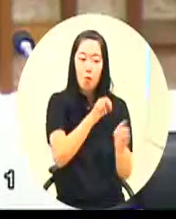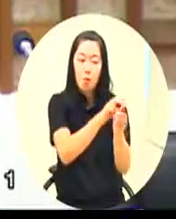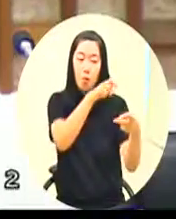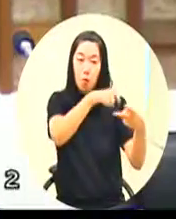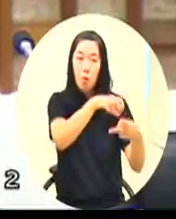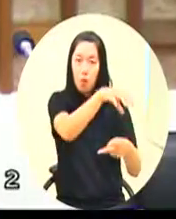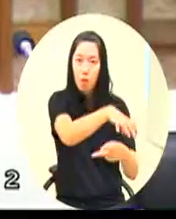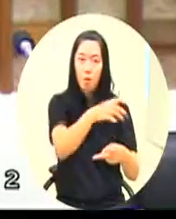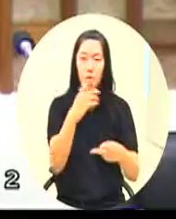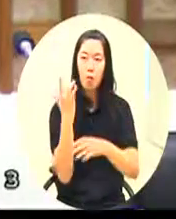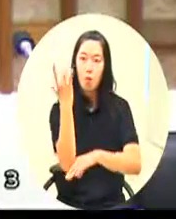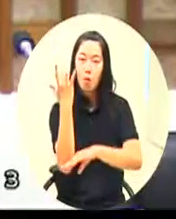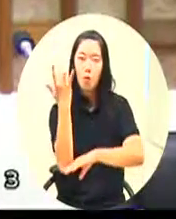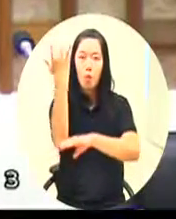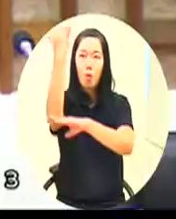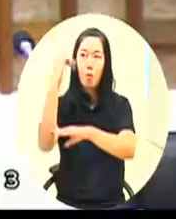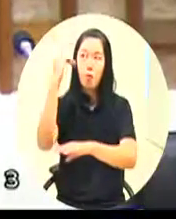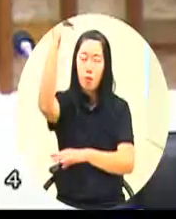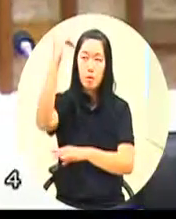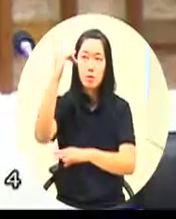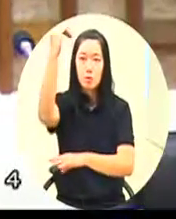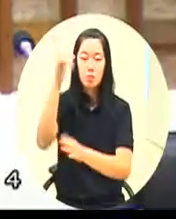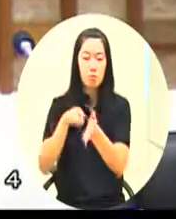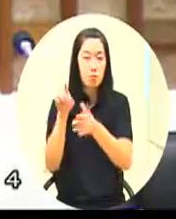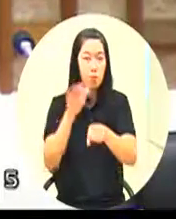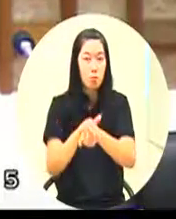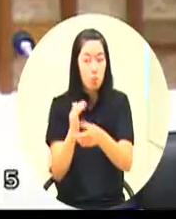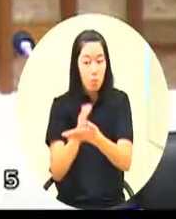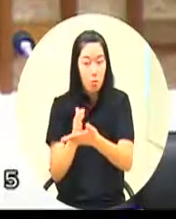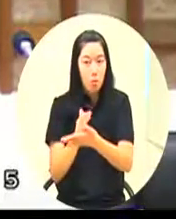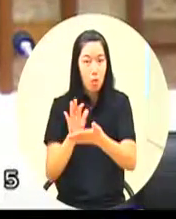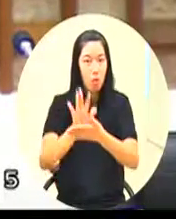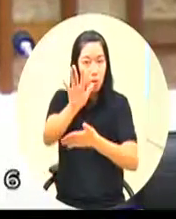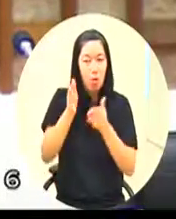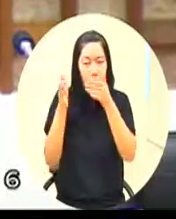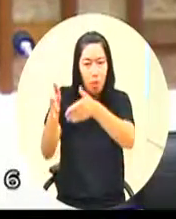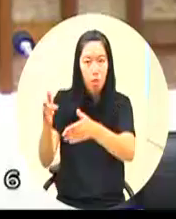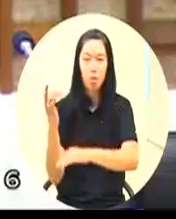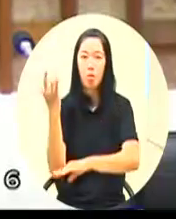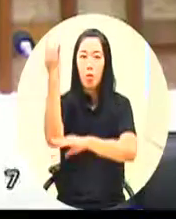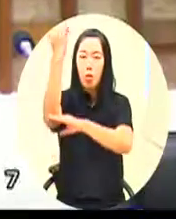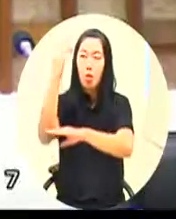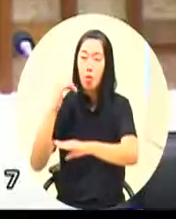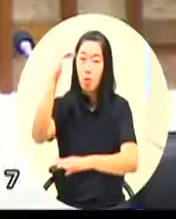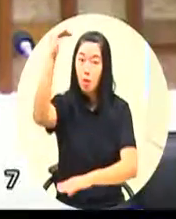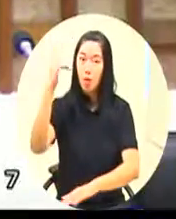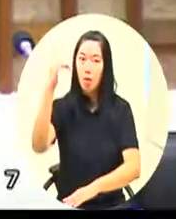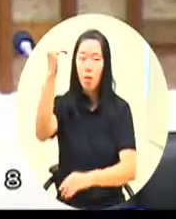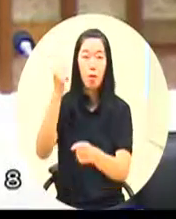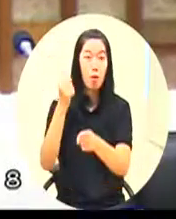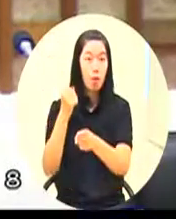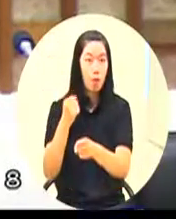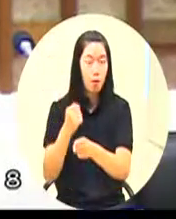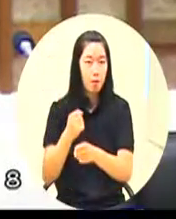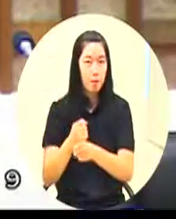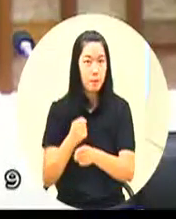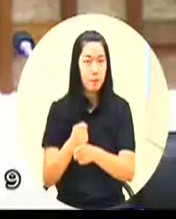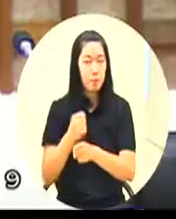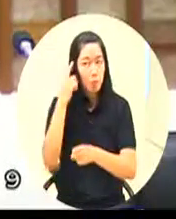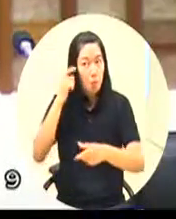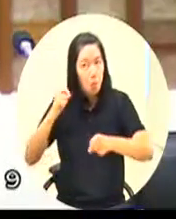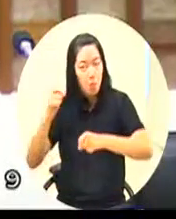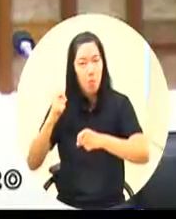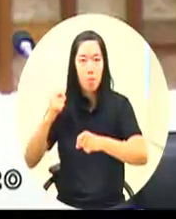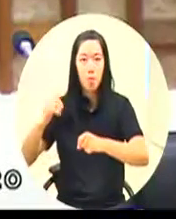我们的高度要做一个专业的评估，以后就朝这个树木的高度来做一个齐头式